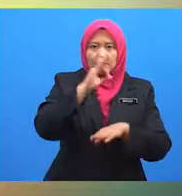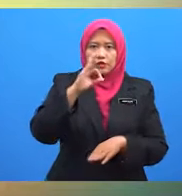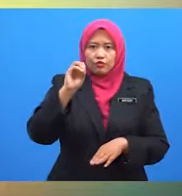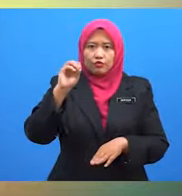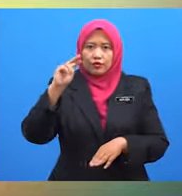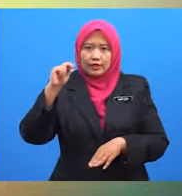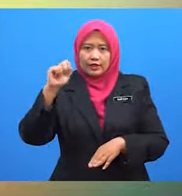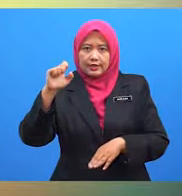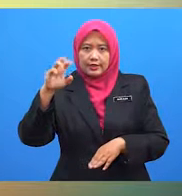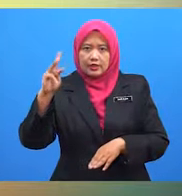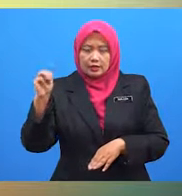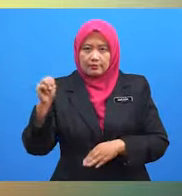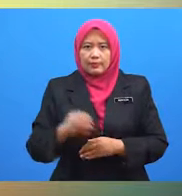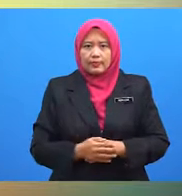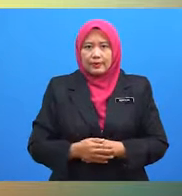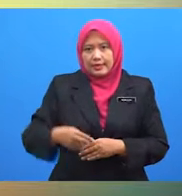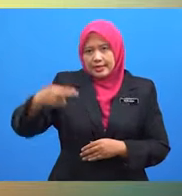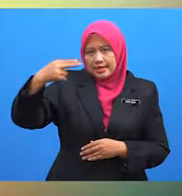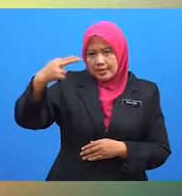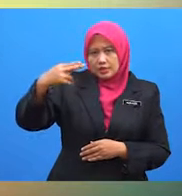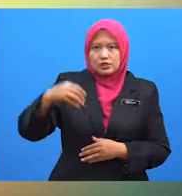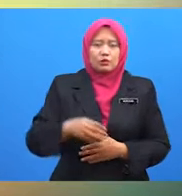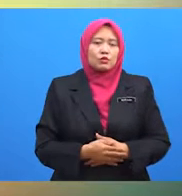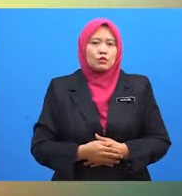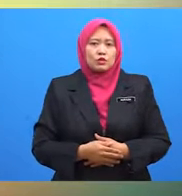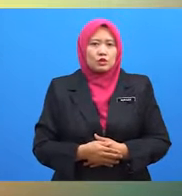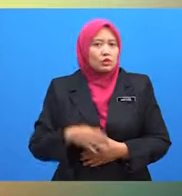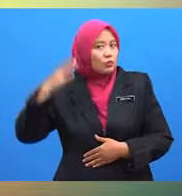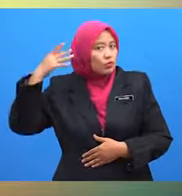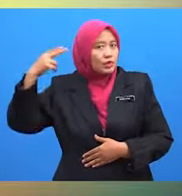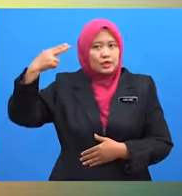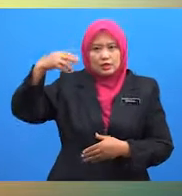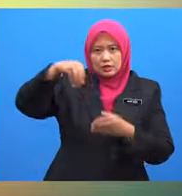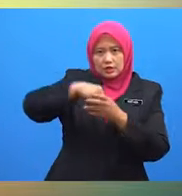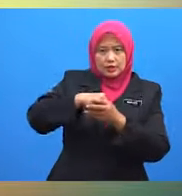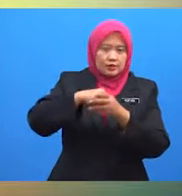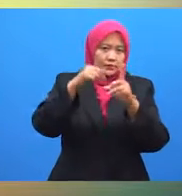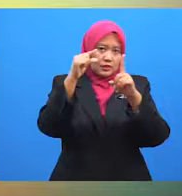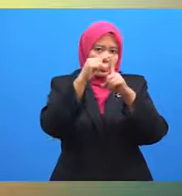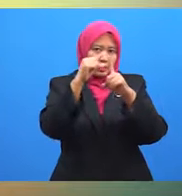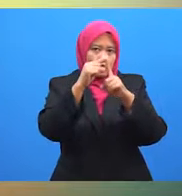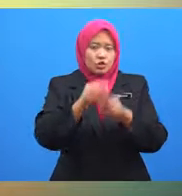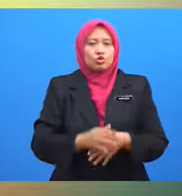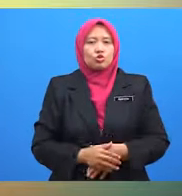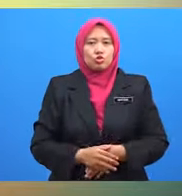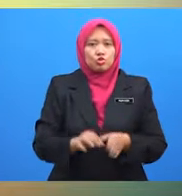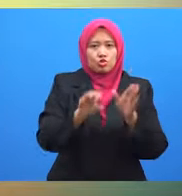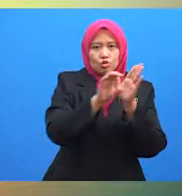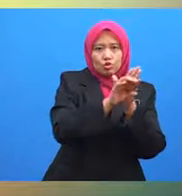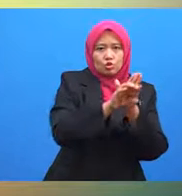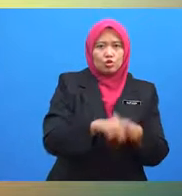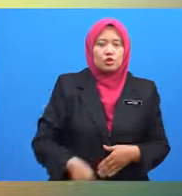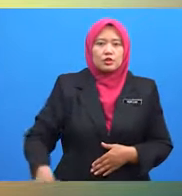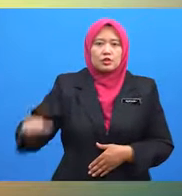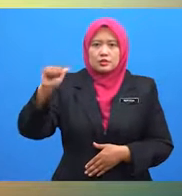H dalam perkataan. Contohnya, sahaya, saya. Tuha,